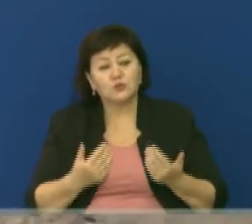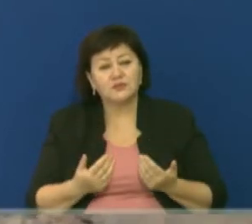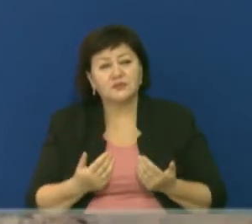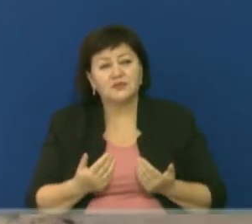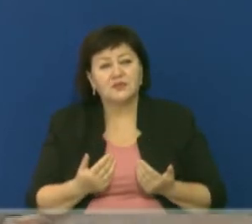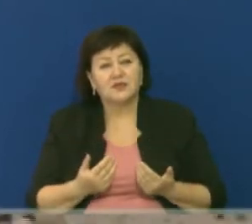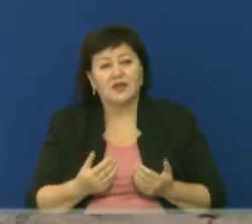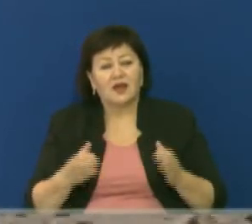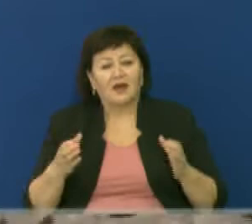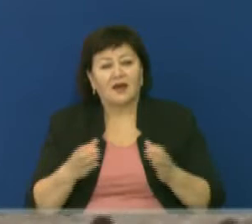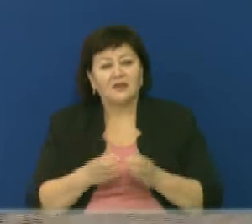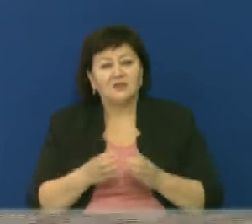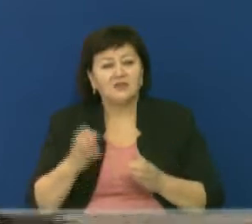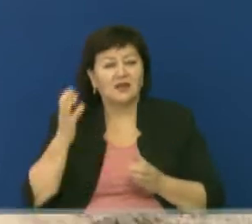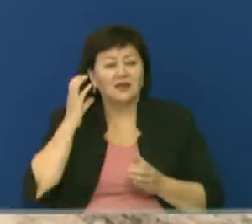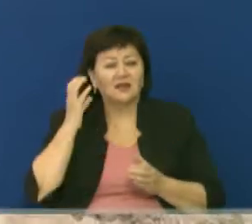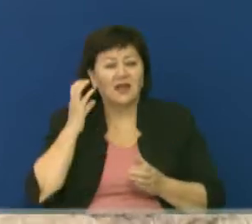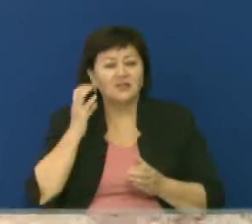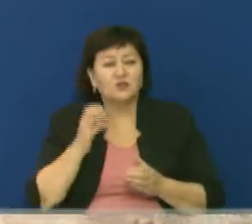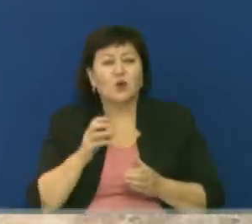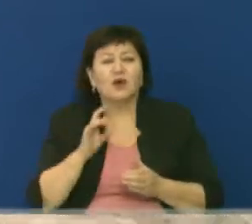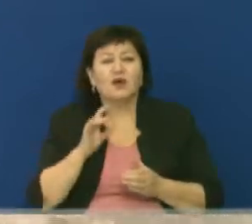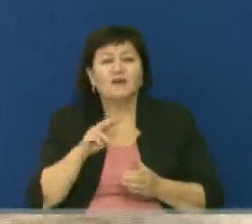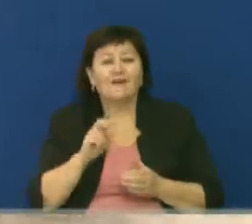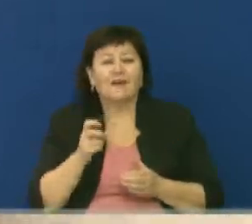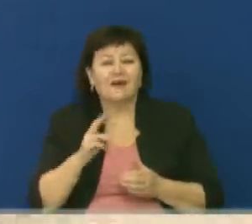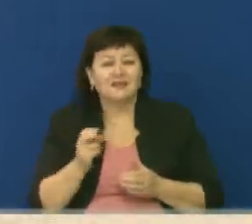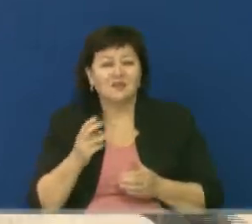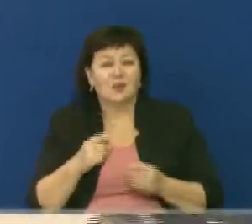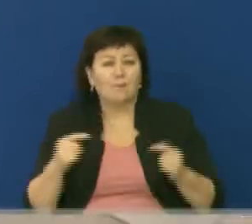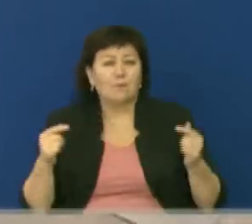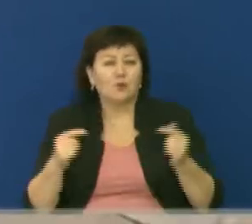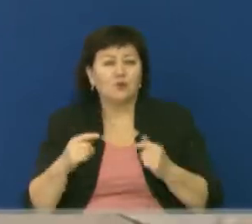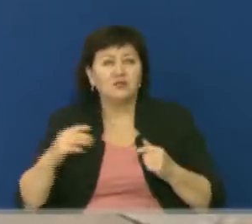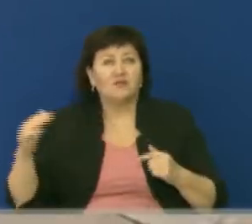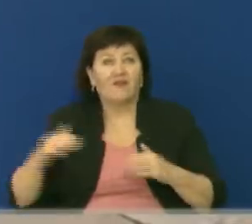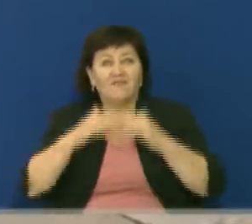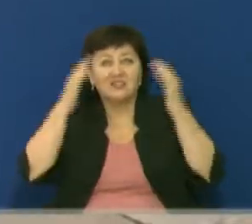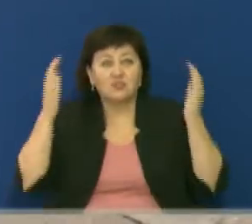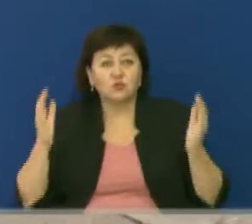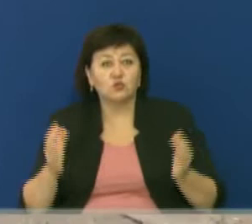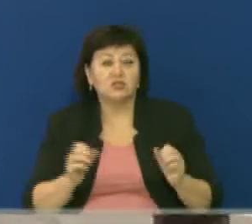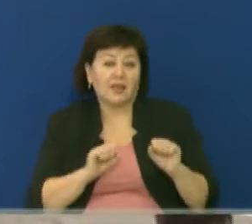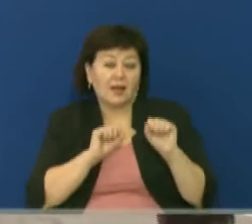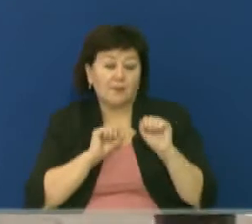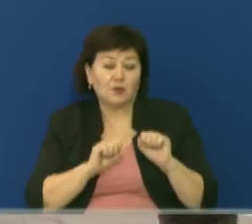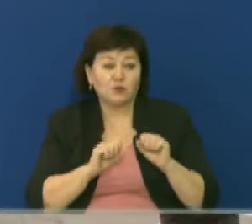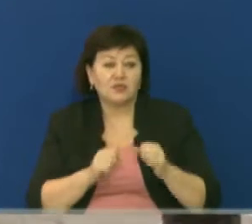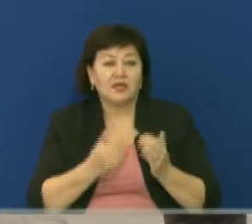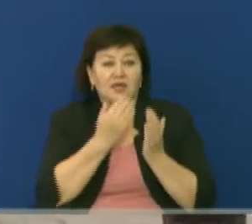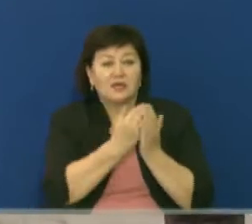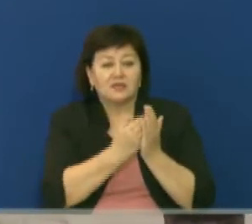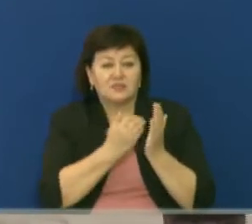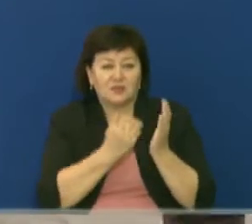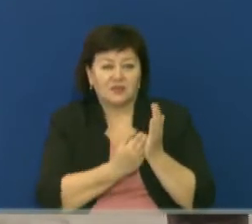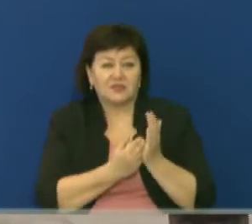31-767-Б отдельного радиолокационного батальона войск противовоздушной обороны. Ежедневный распорядок дня включал в